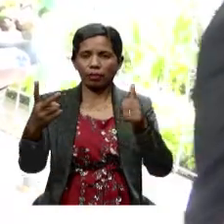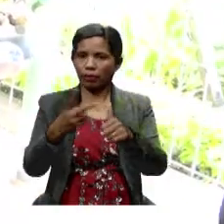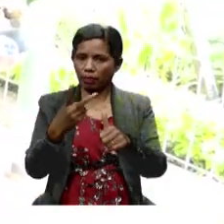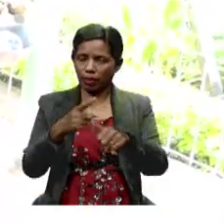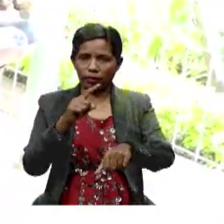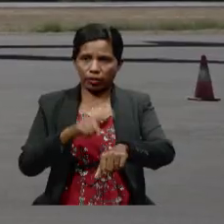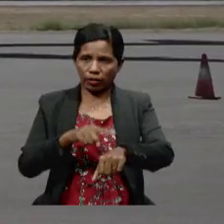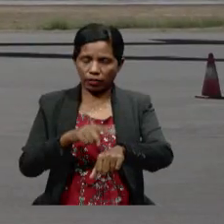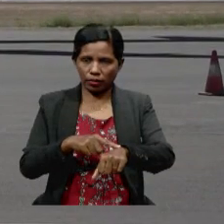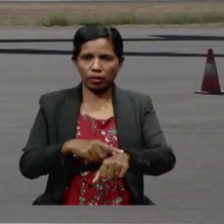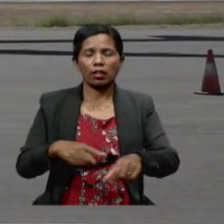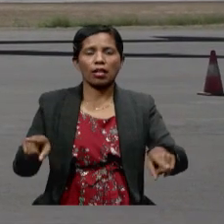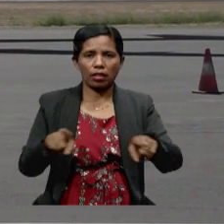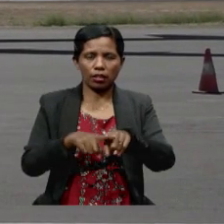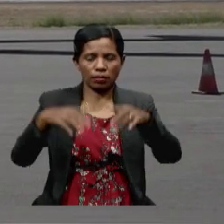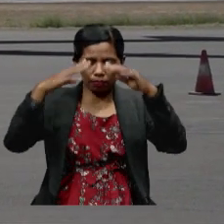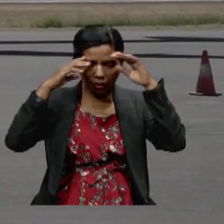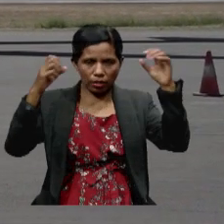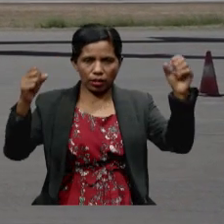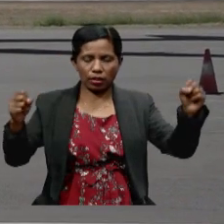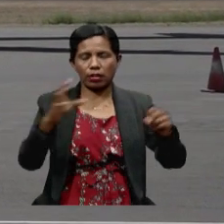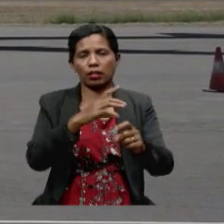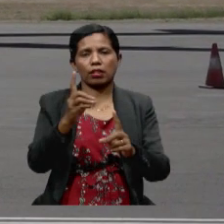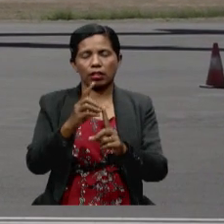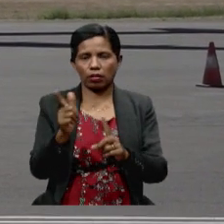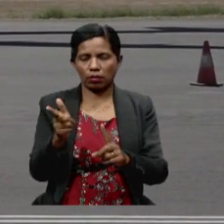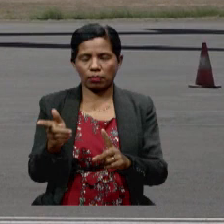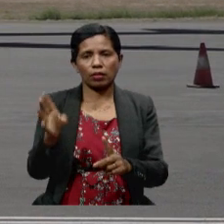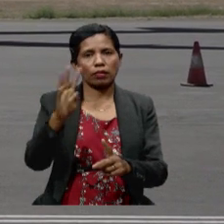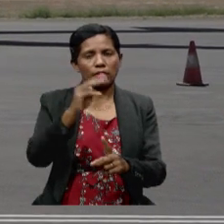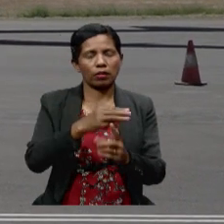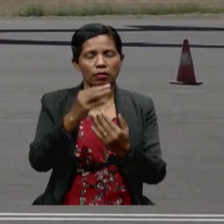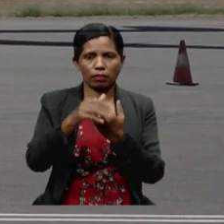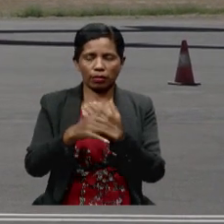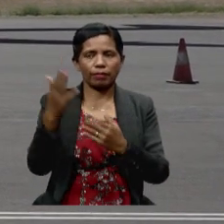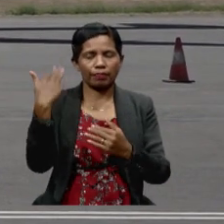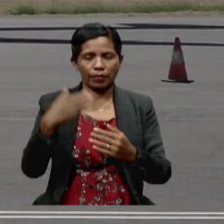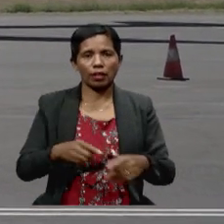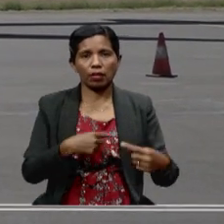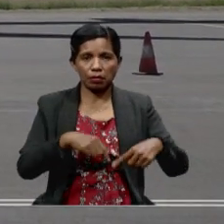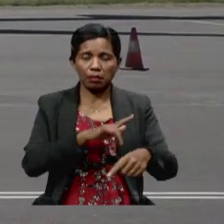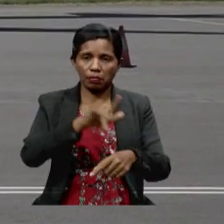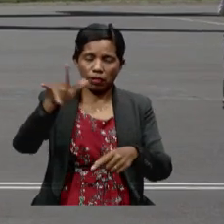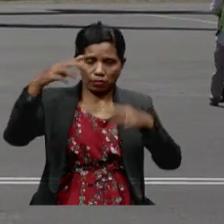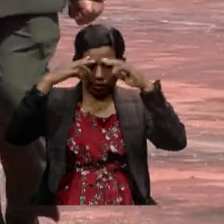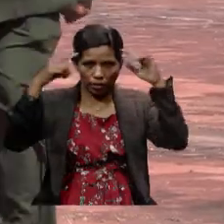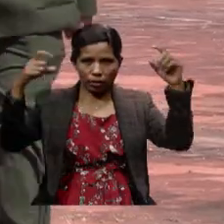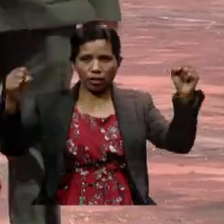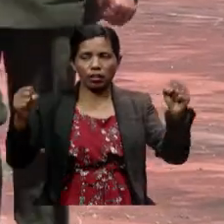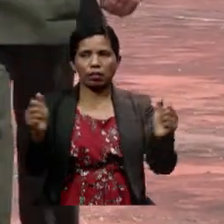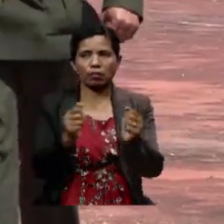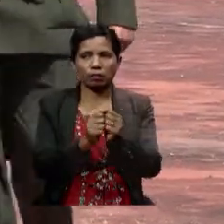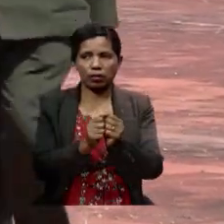afuin eleitu iha elisang presidensial no semu pose iha lorong ronulu fulan mayu liba. Deslokasang Presidente Republika nian akompanya